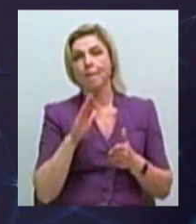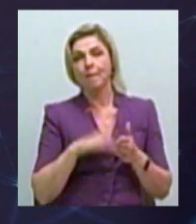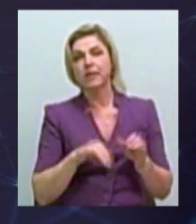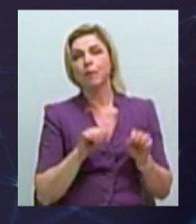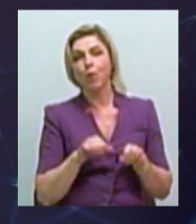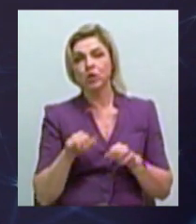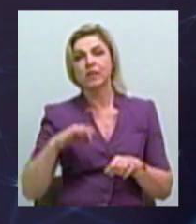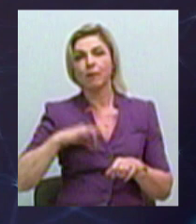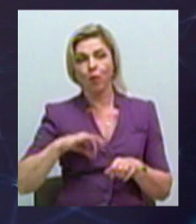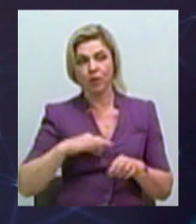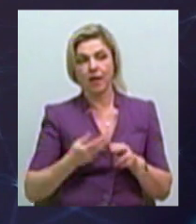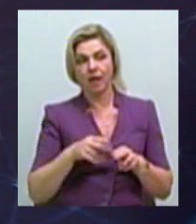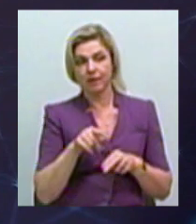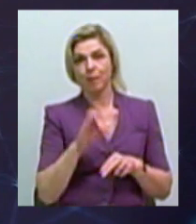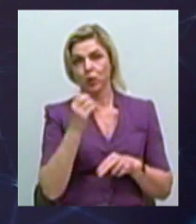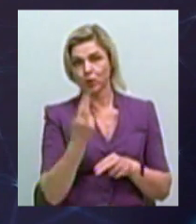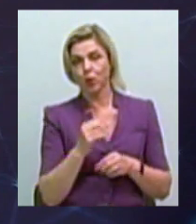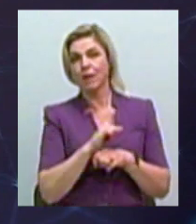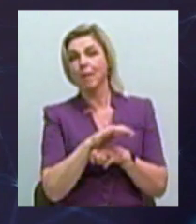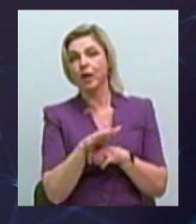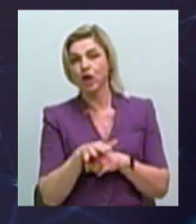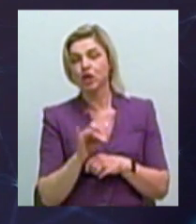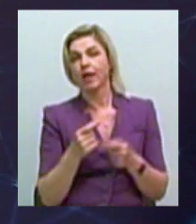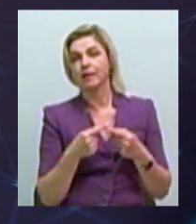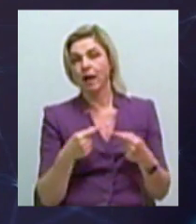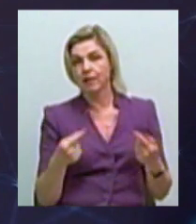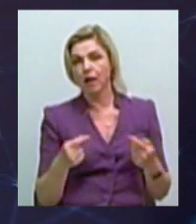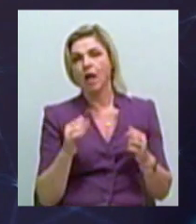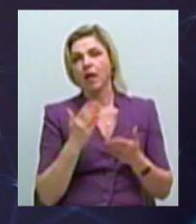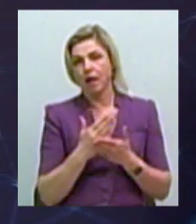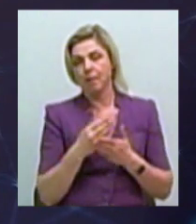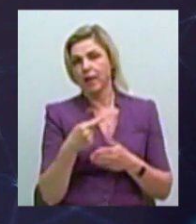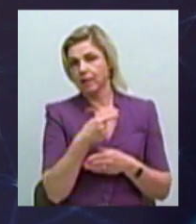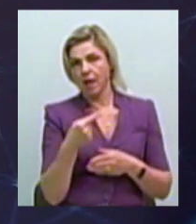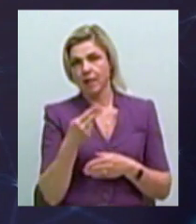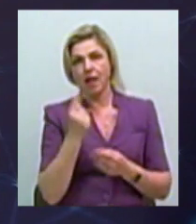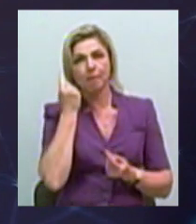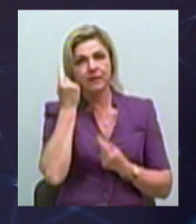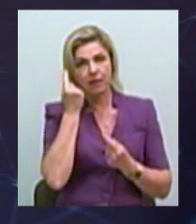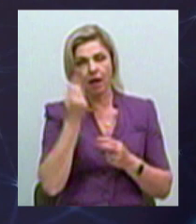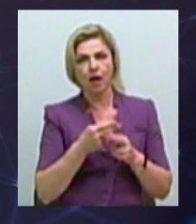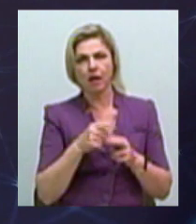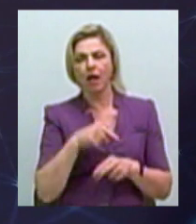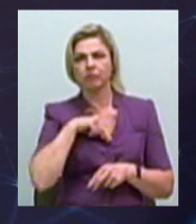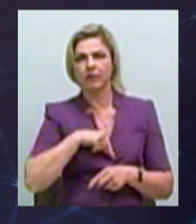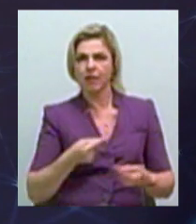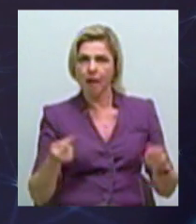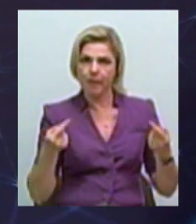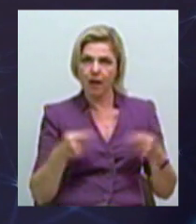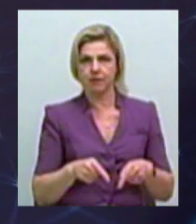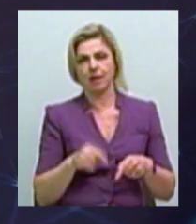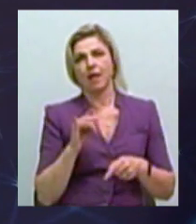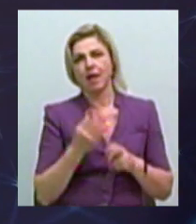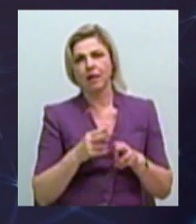можливості користування цими соціальними мережами і так далі матимуть негативні наслідки для психіки. Це глибока депресія,